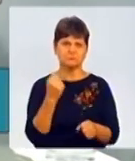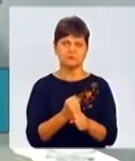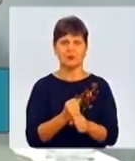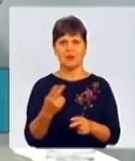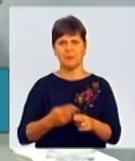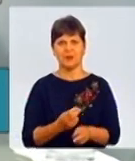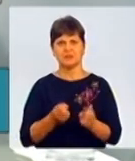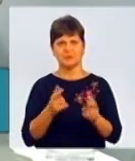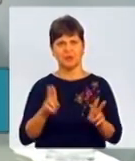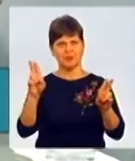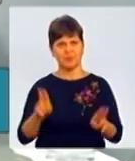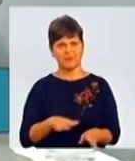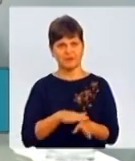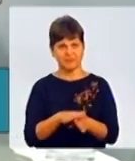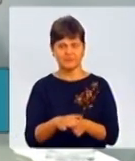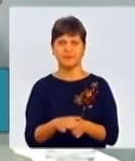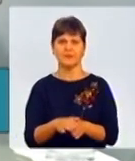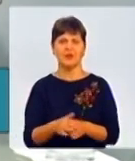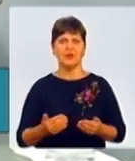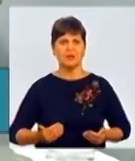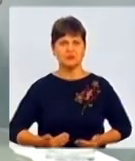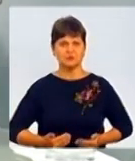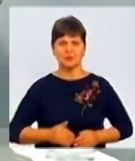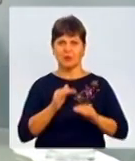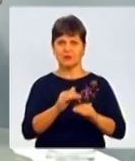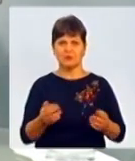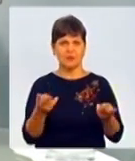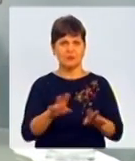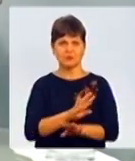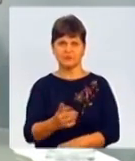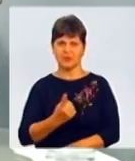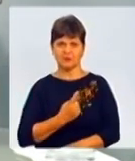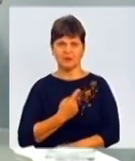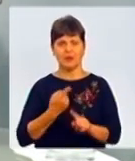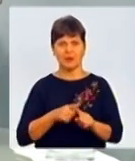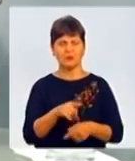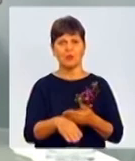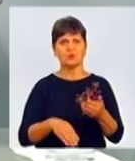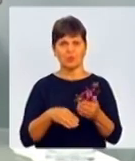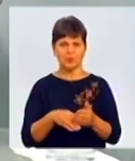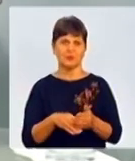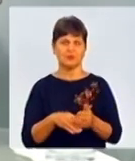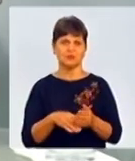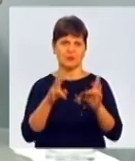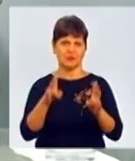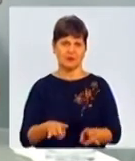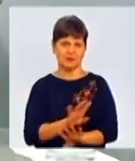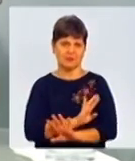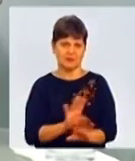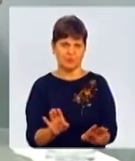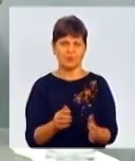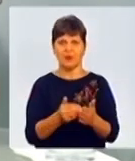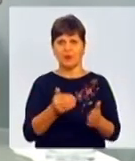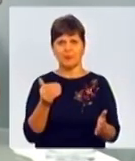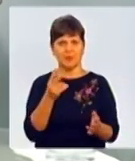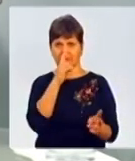не залишайте життя дітей одних, і, власне, це допоможе уникнути трагедії і непередбачуваних